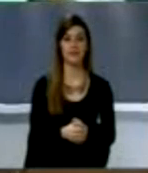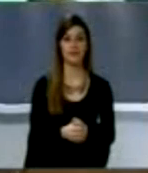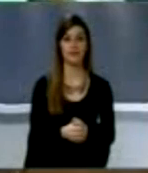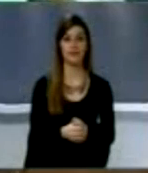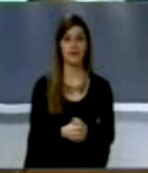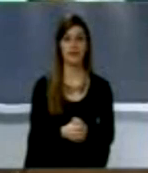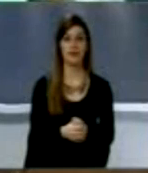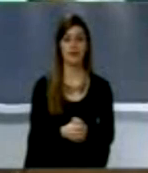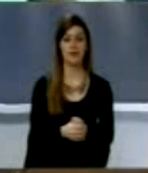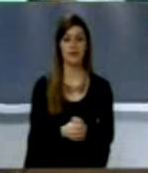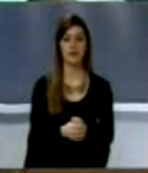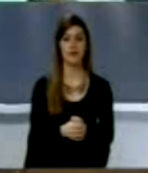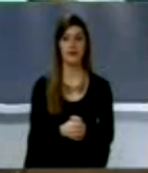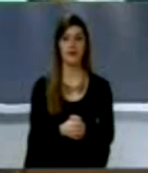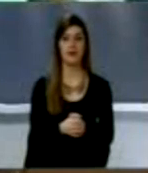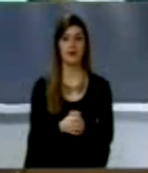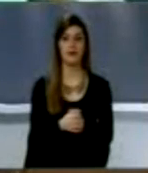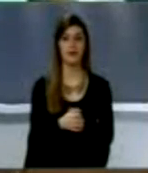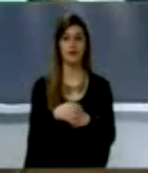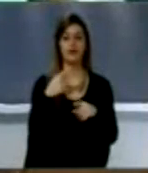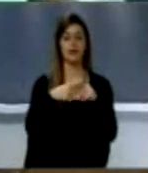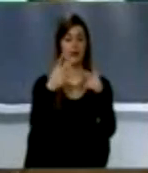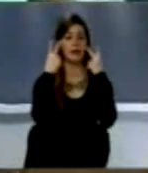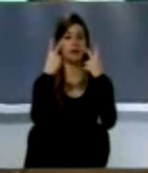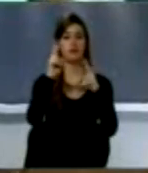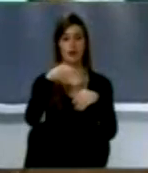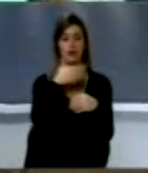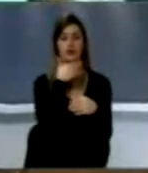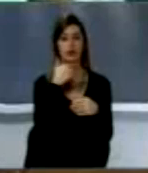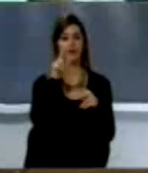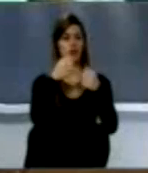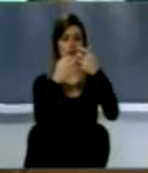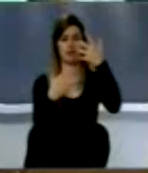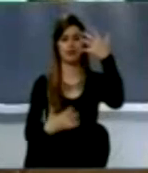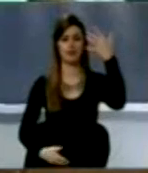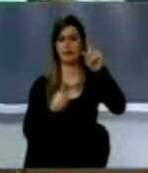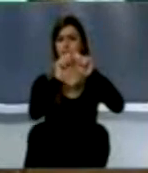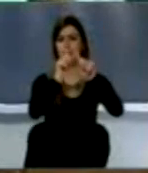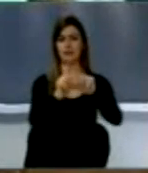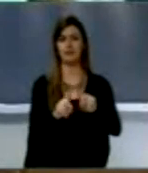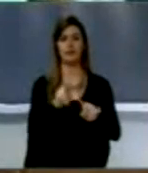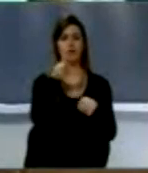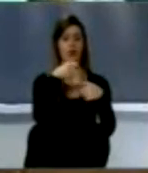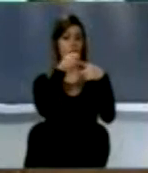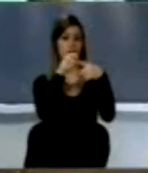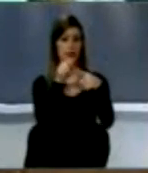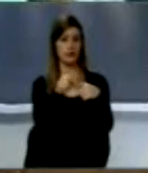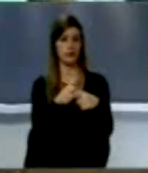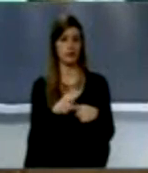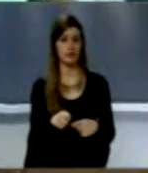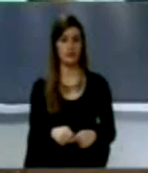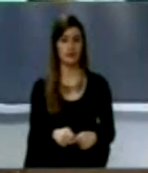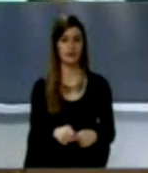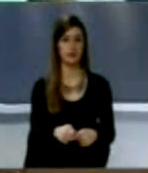Të nderuar deputet dhe deputete, ka me mira mundësi për ta përmirësuar këtë projekt buxhet e me këtë edhe ndikimin e tij në mirëqenien e secilit prej